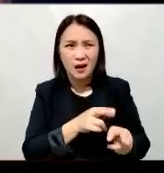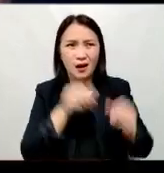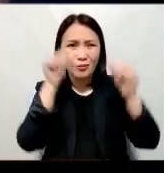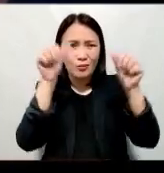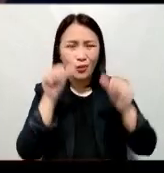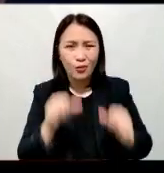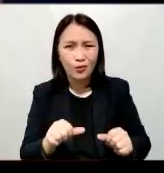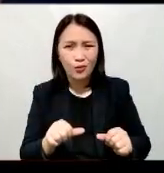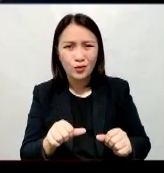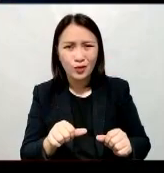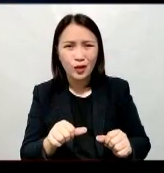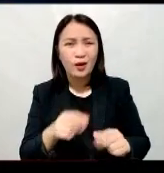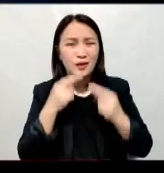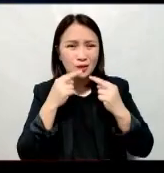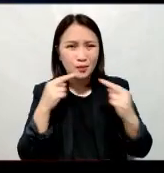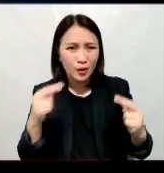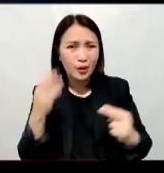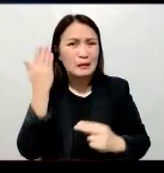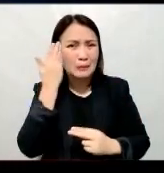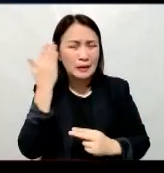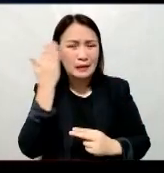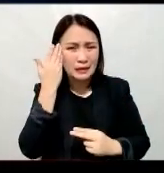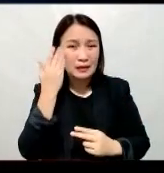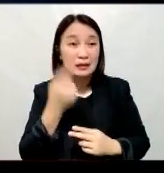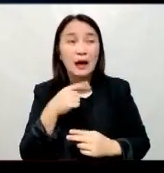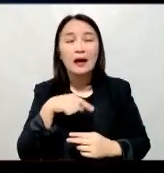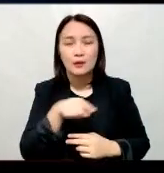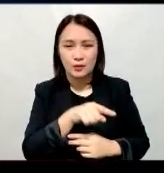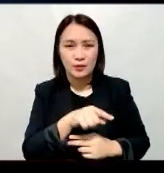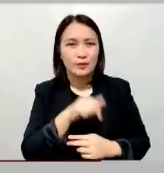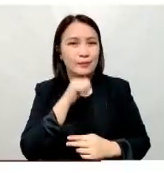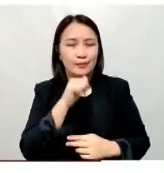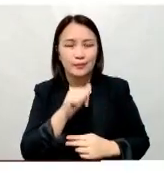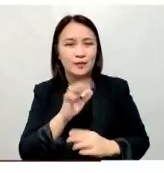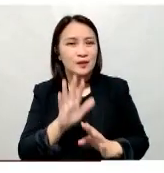balita para tayo ay hindi po mabiktima ng fake news.